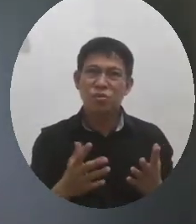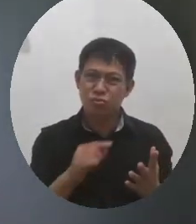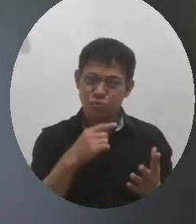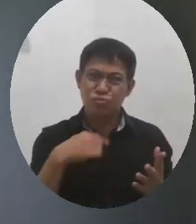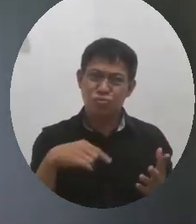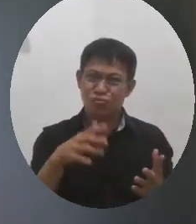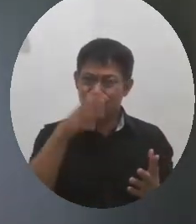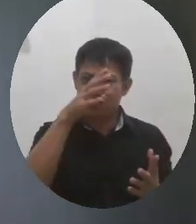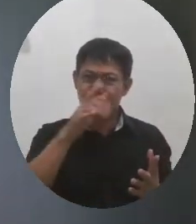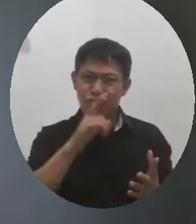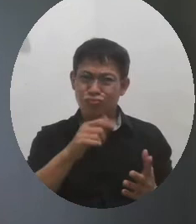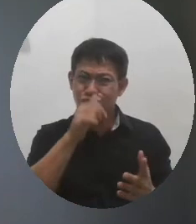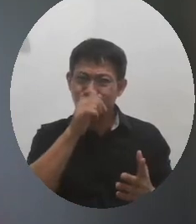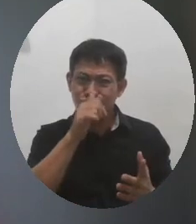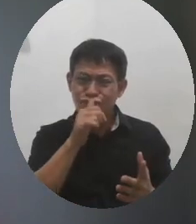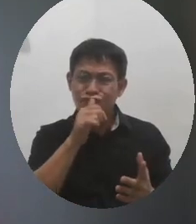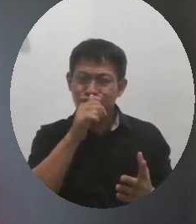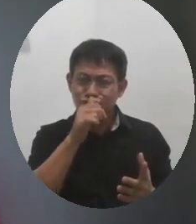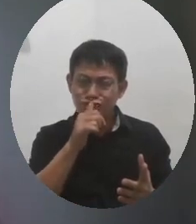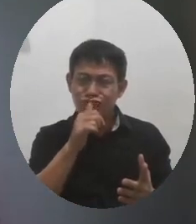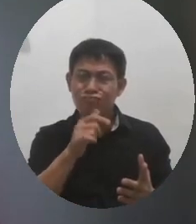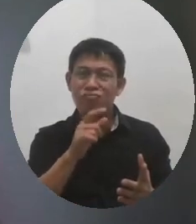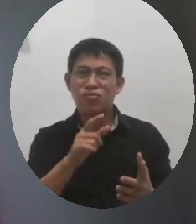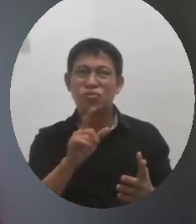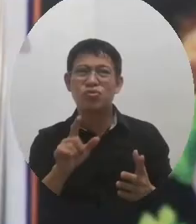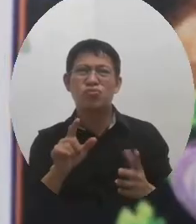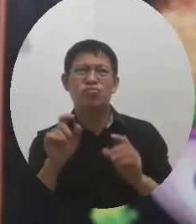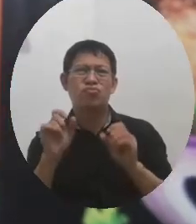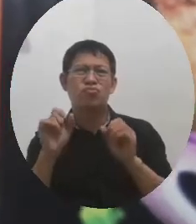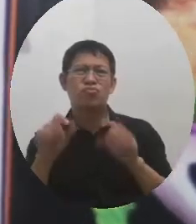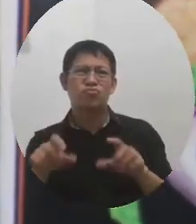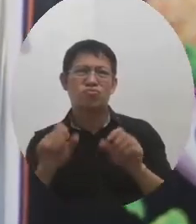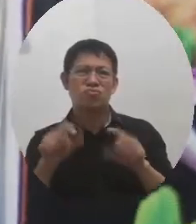Nagtataga ang mag-asawa sa kanilang online selling.